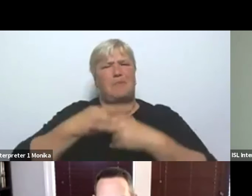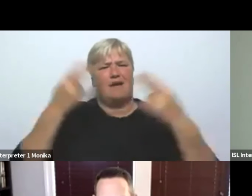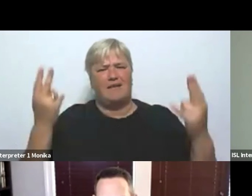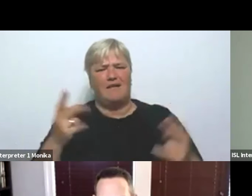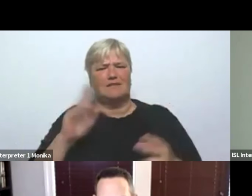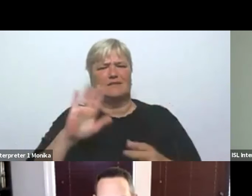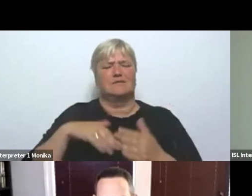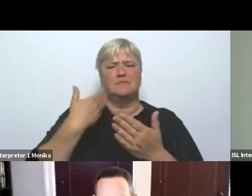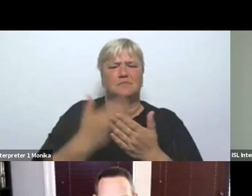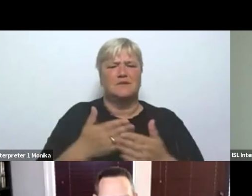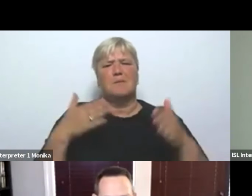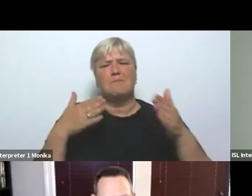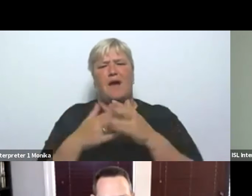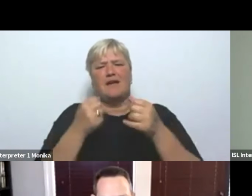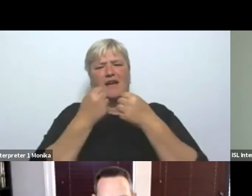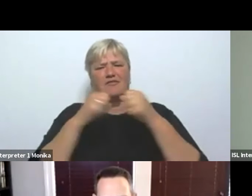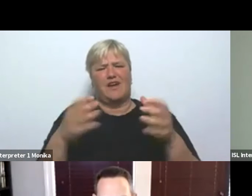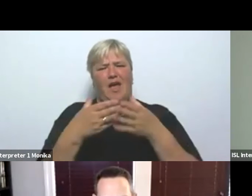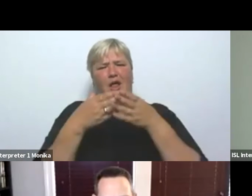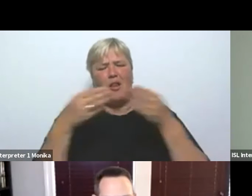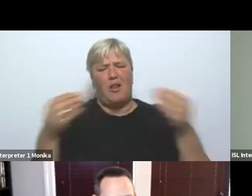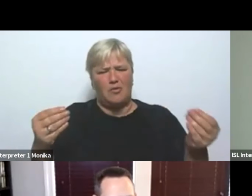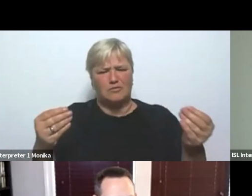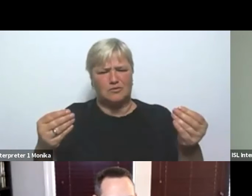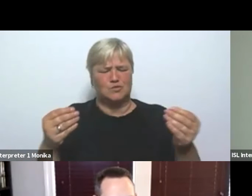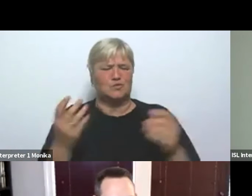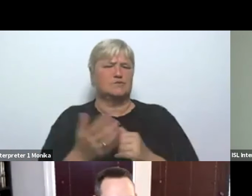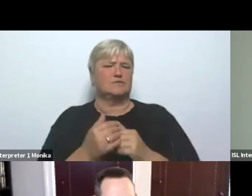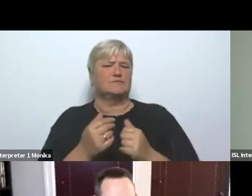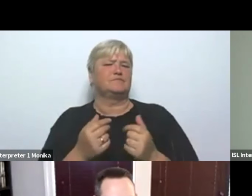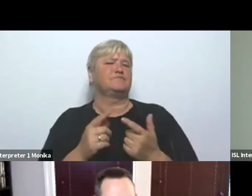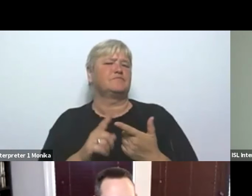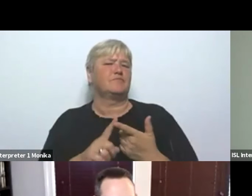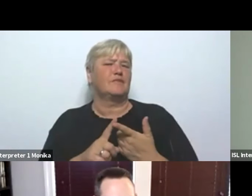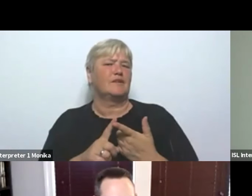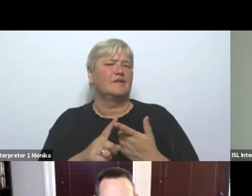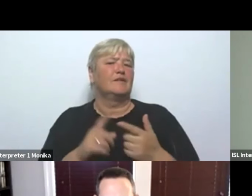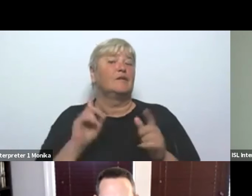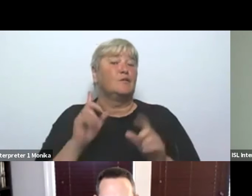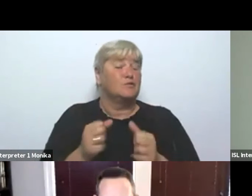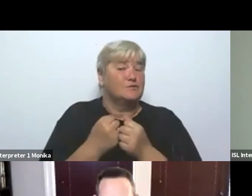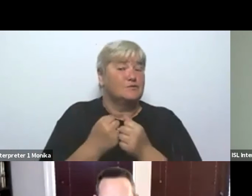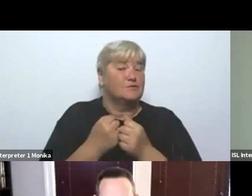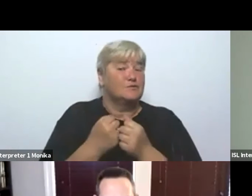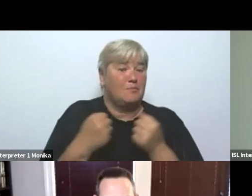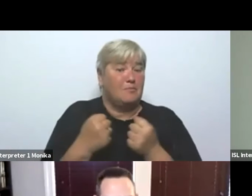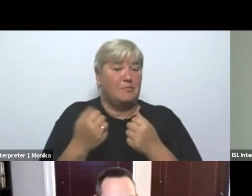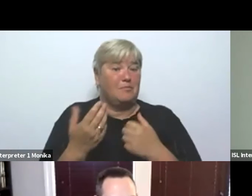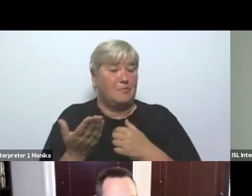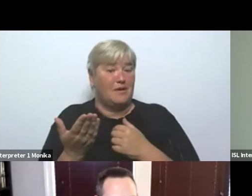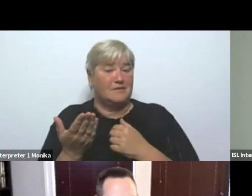barrierefreie Lösungen rund um mobile Kommunikation. Und ganz spannend ist es,